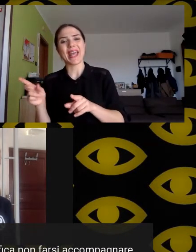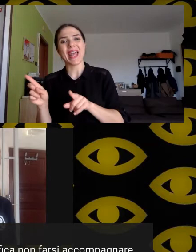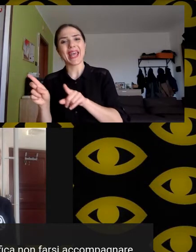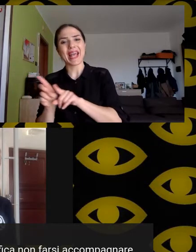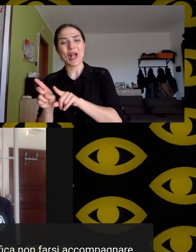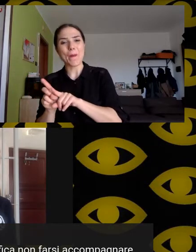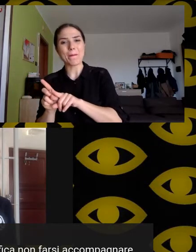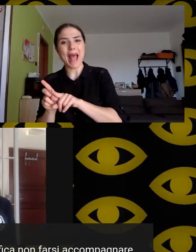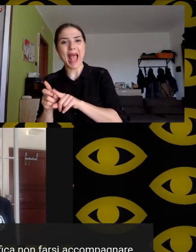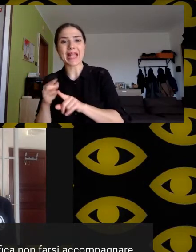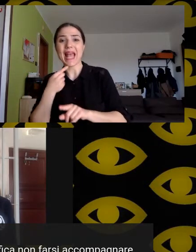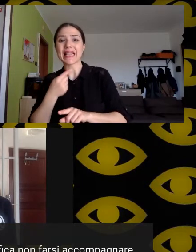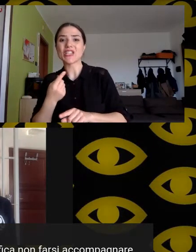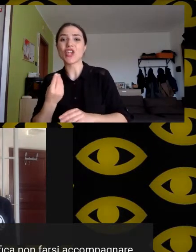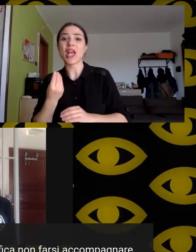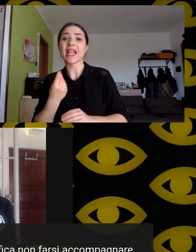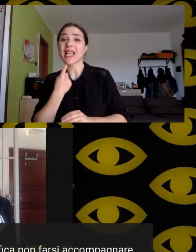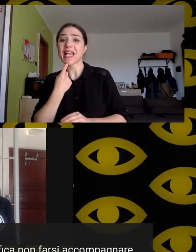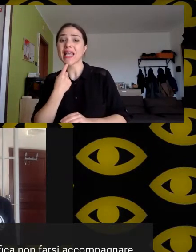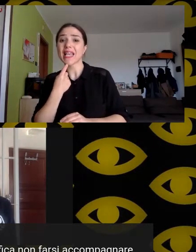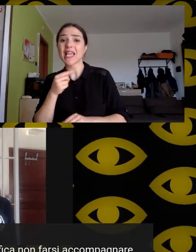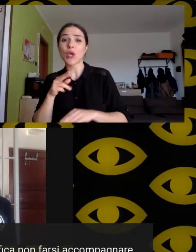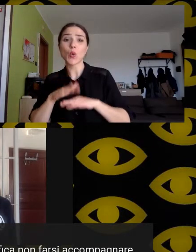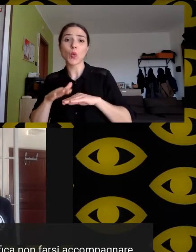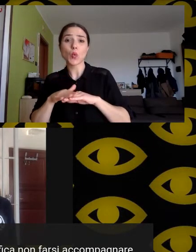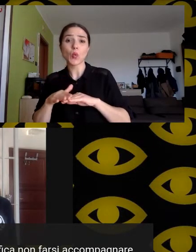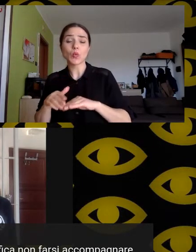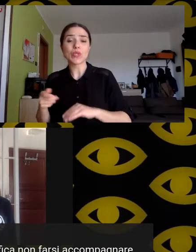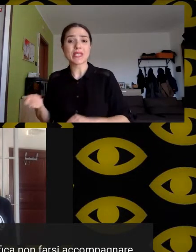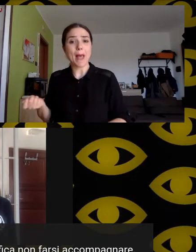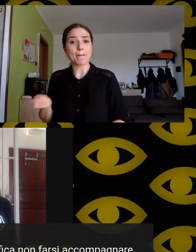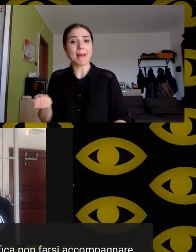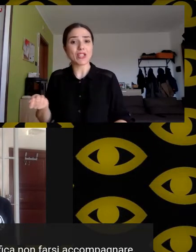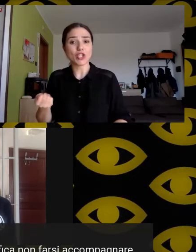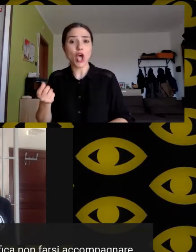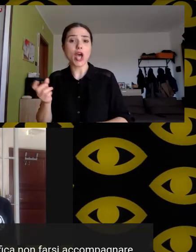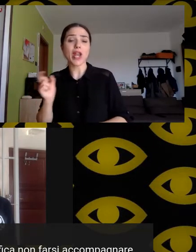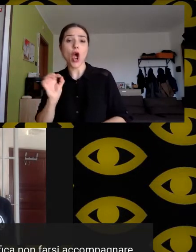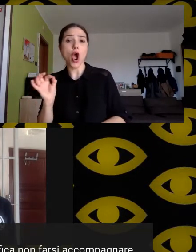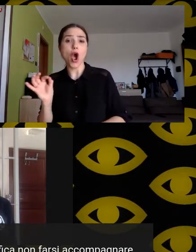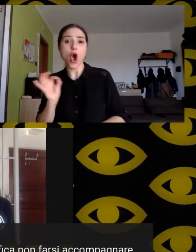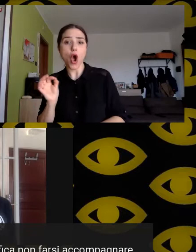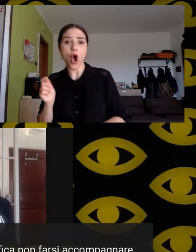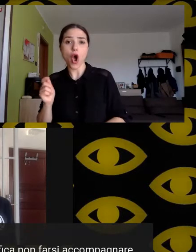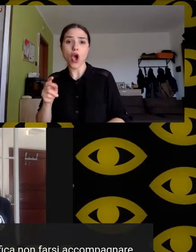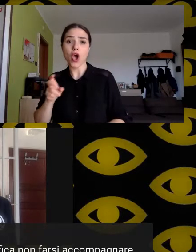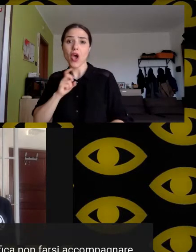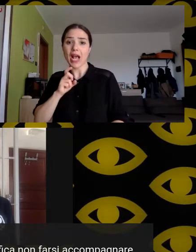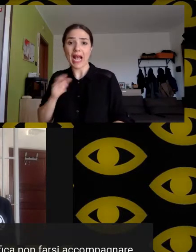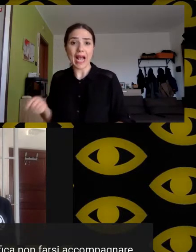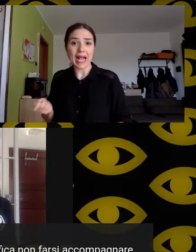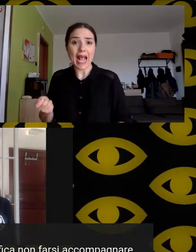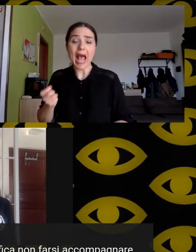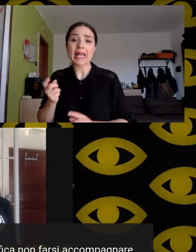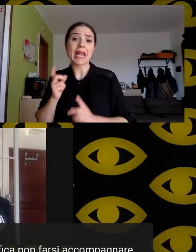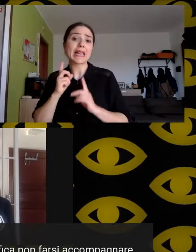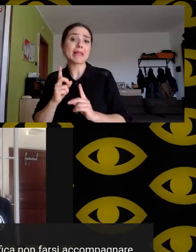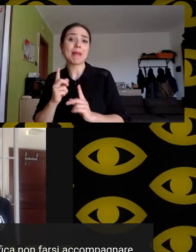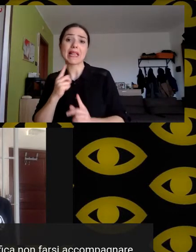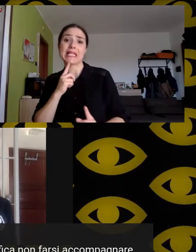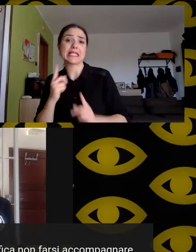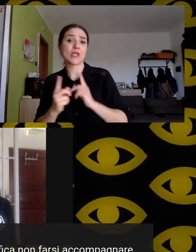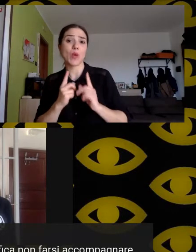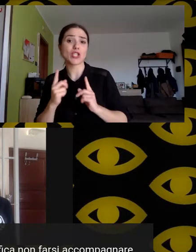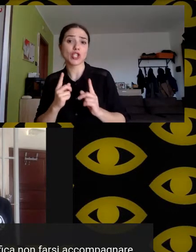non significa farsi accompagnare, semplicemente per me dipende dalle situazioni. Se sono con amici mi faccio accompagnare volentieri, se